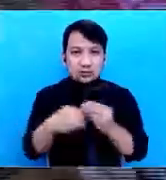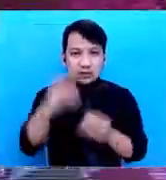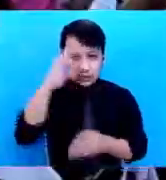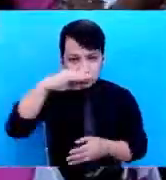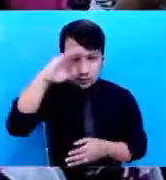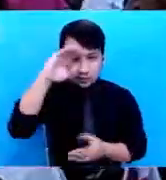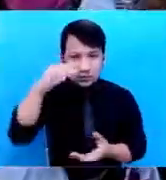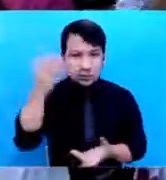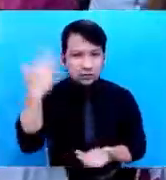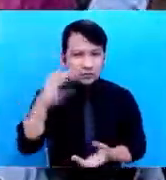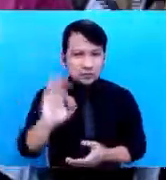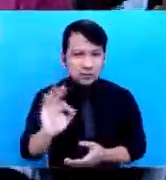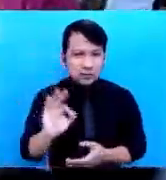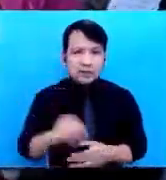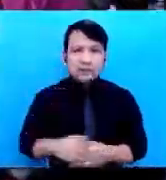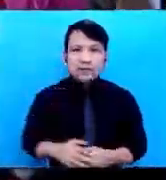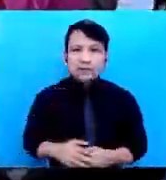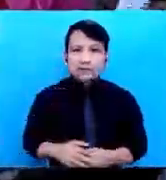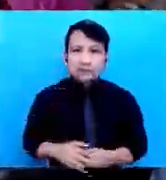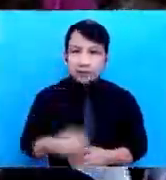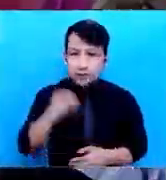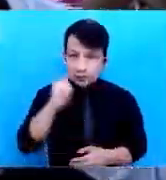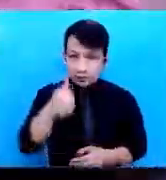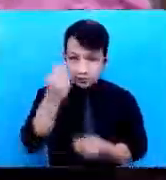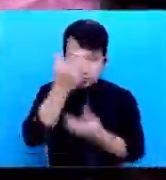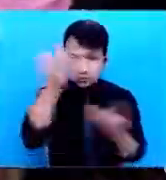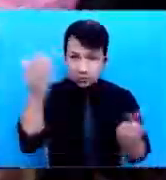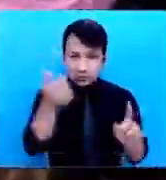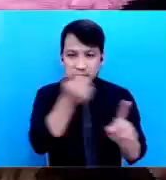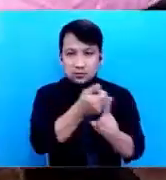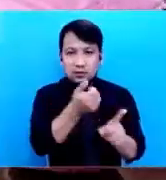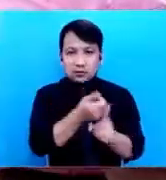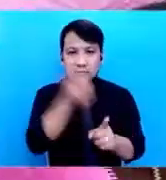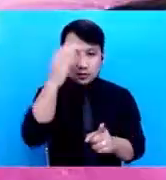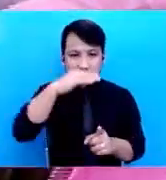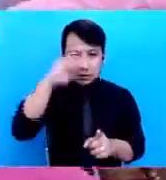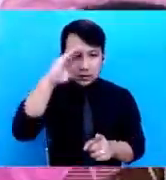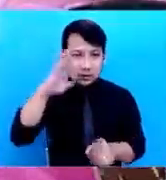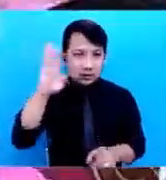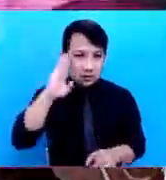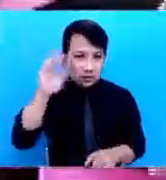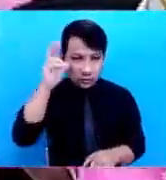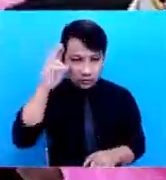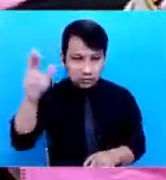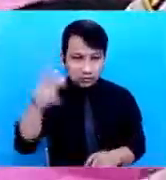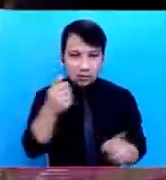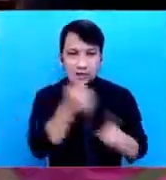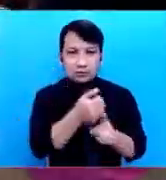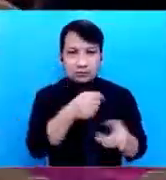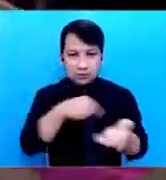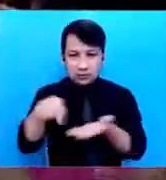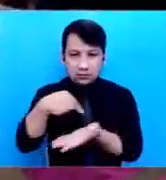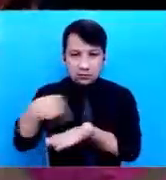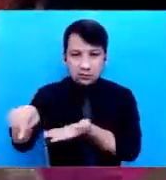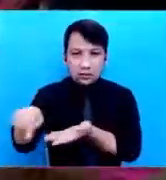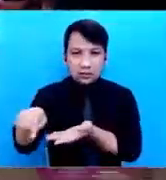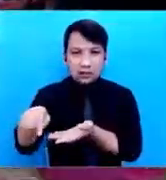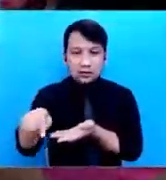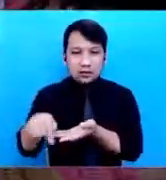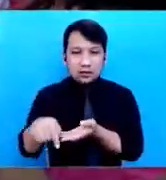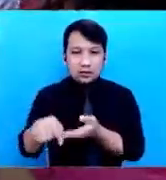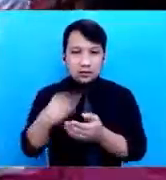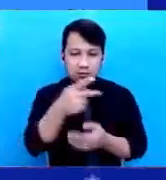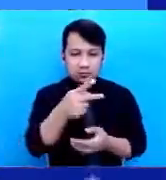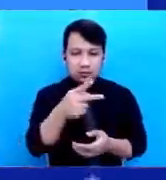Biyernes. Kinabukasan, inakusahan ni Cavite Congressman Boying Remulla na bayaran umano ang mga tinatawag na